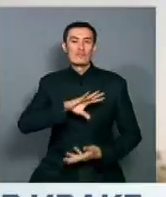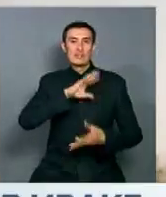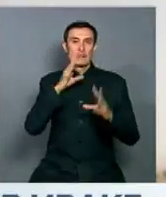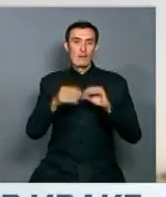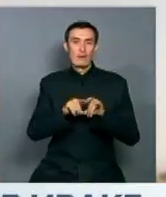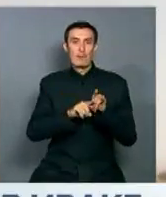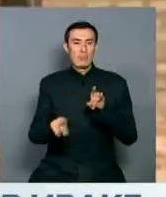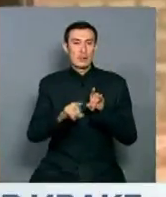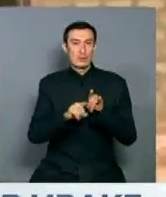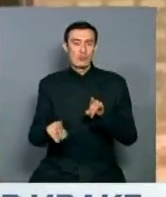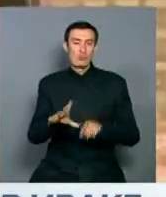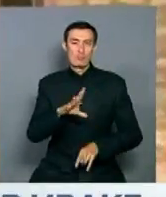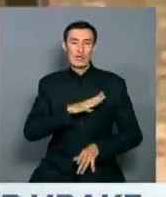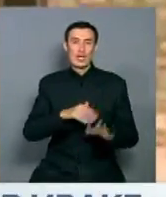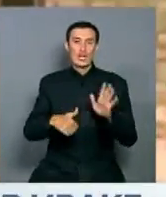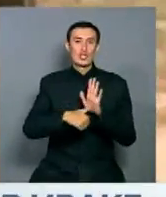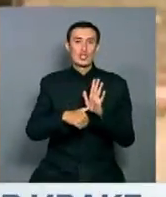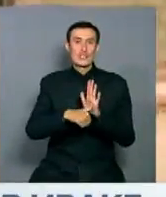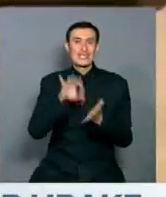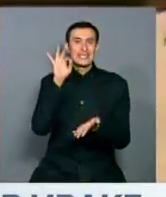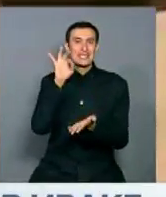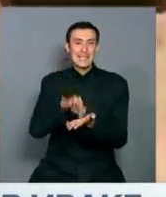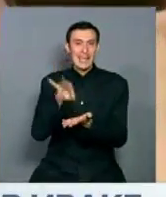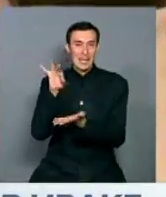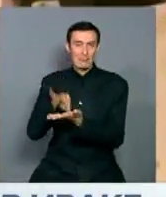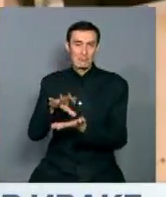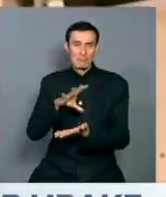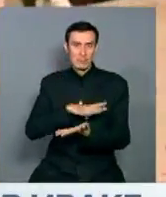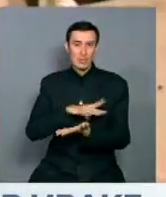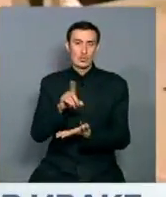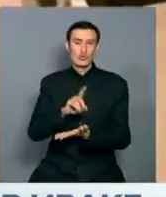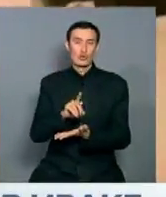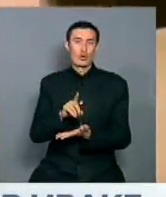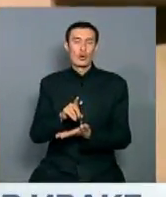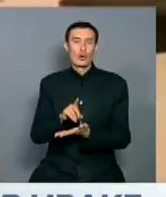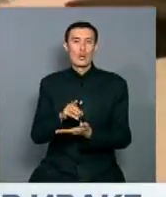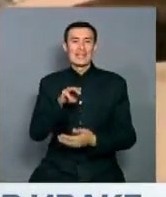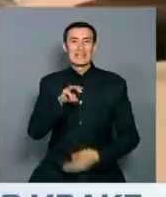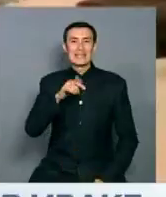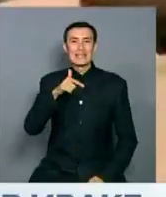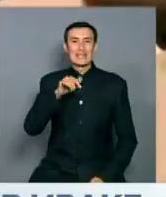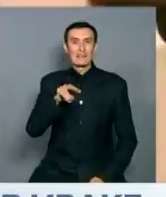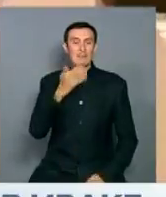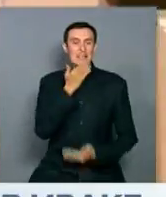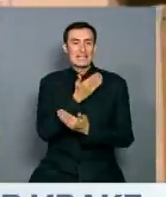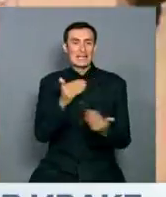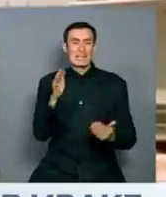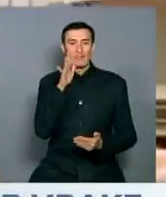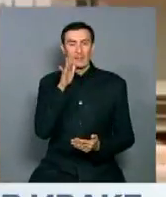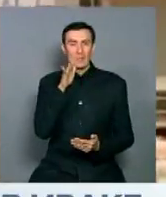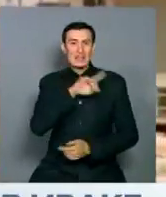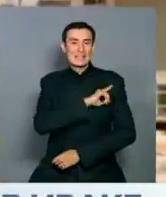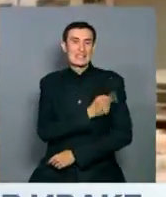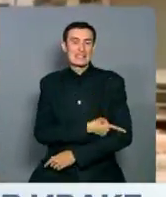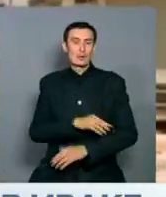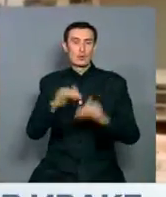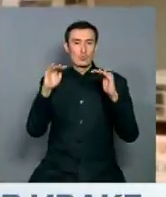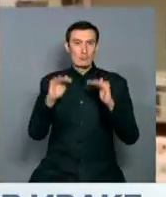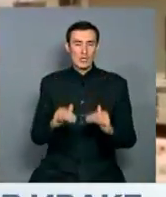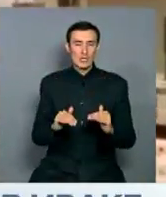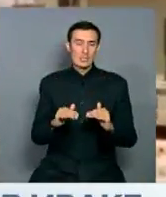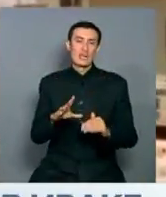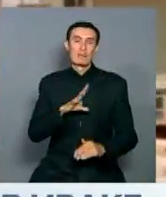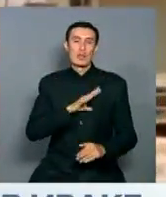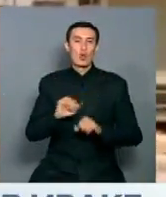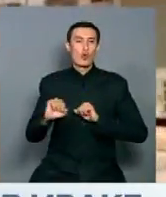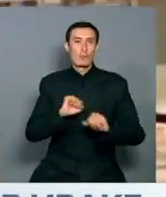Всего бомбардировкам подверглось 6 целей. Отмечается, что влияние ТИГИЛ в Ираке в последние месяцы значительно уменьшилось. Ранее